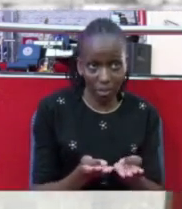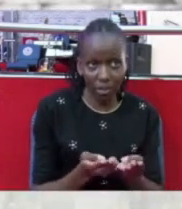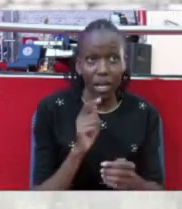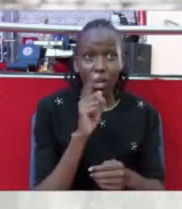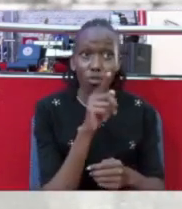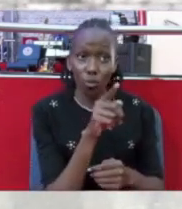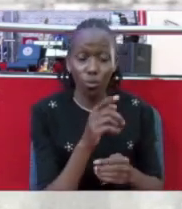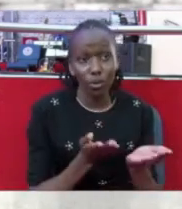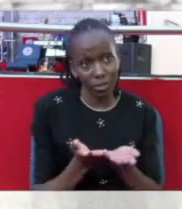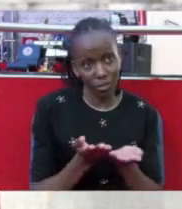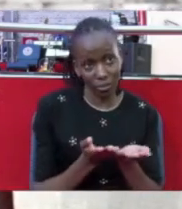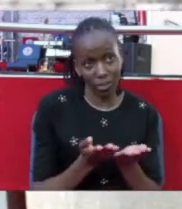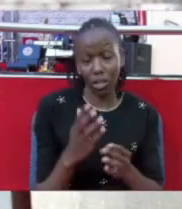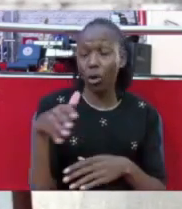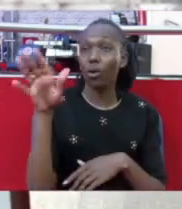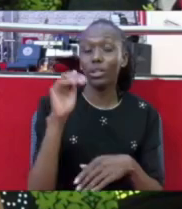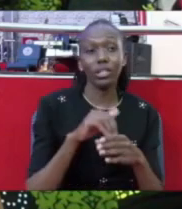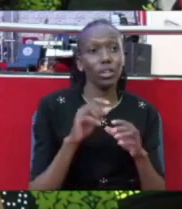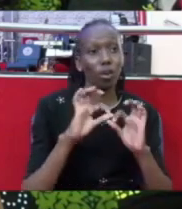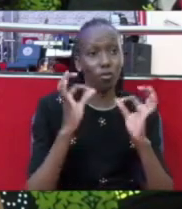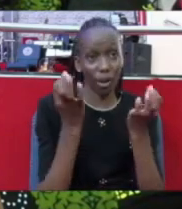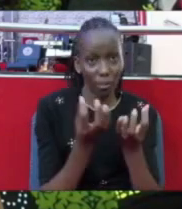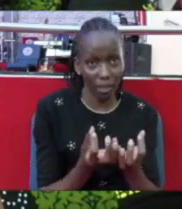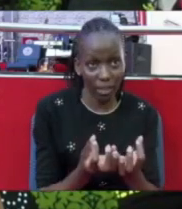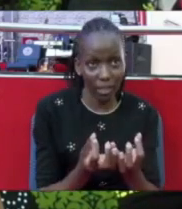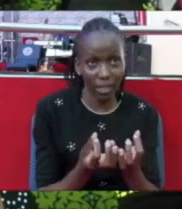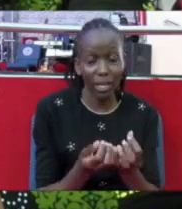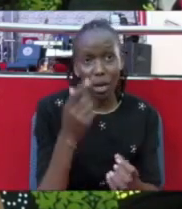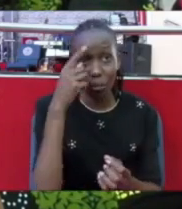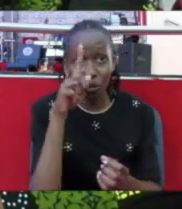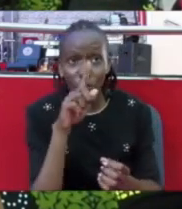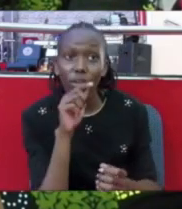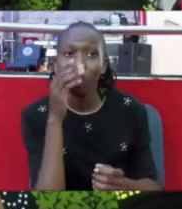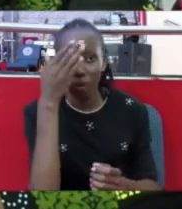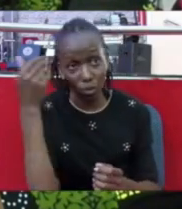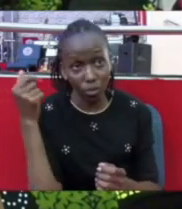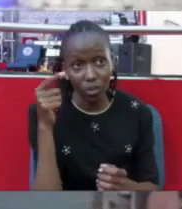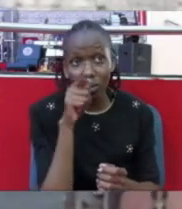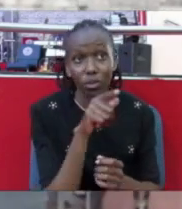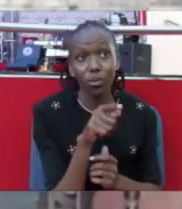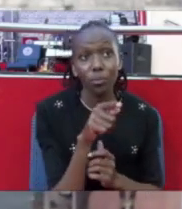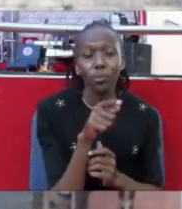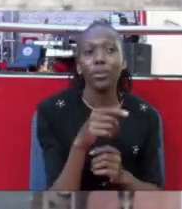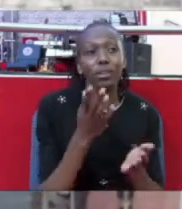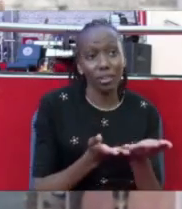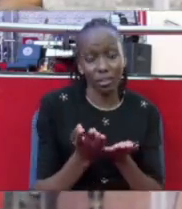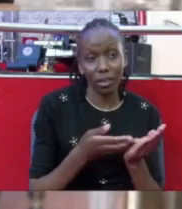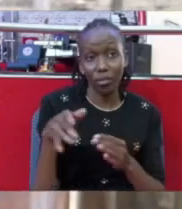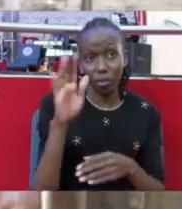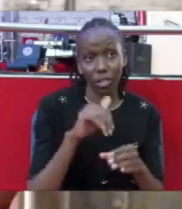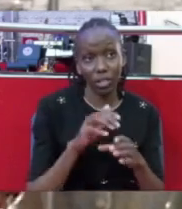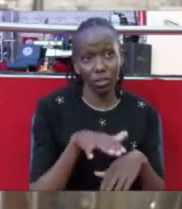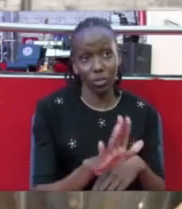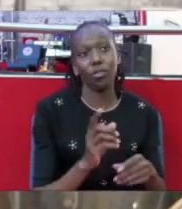serving God in your family? Unamhudumia Mungu kwa familia because yako? Because if you are serving God in your family. Kwa sababu kama unamhudumia Mungu kwa familia yako. The